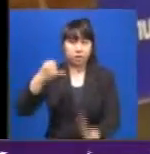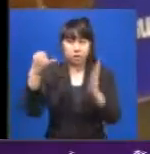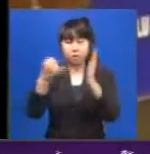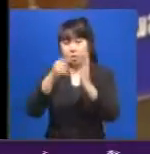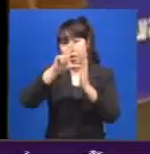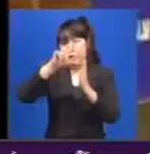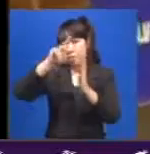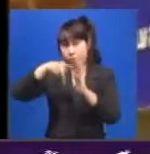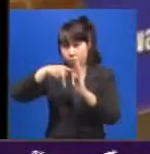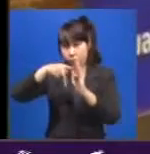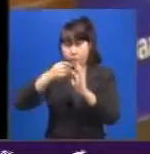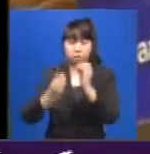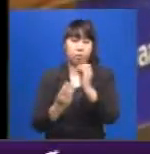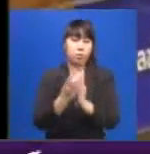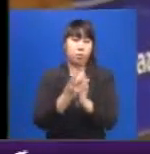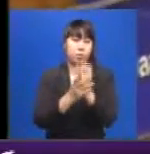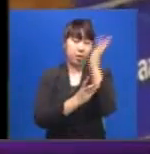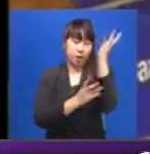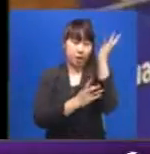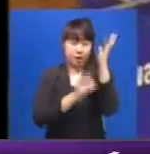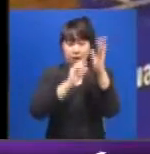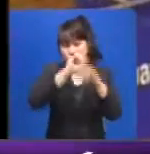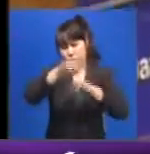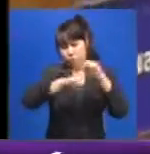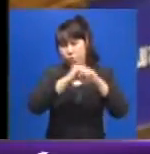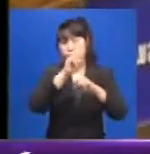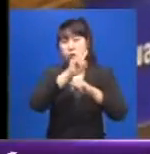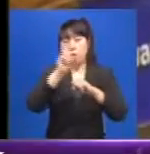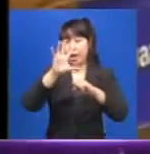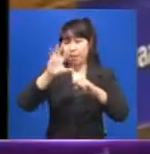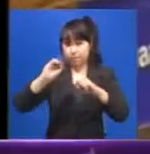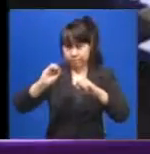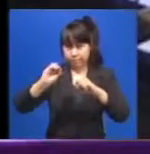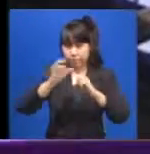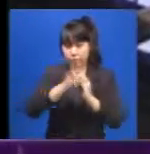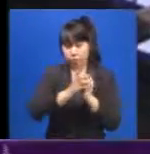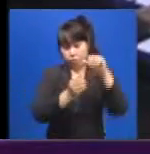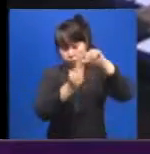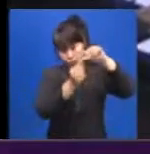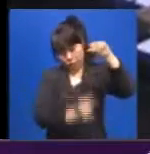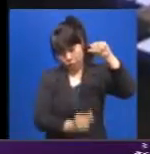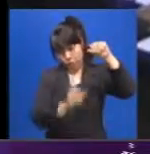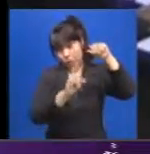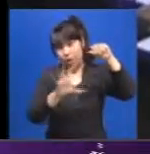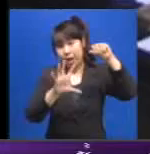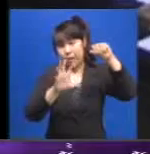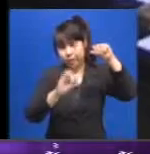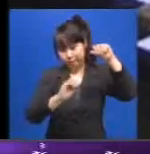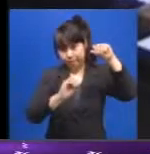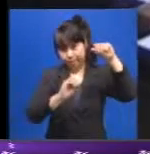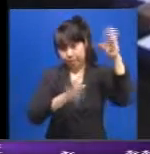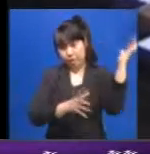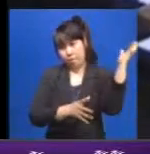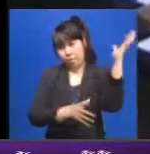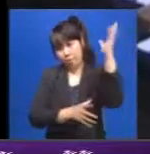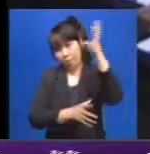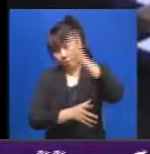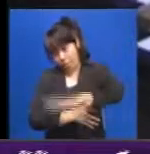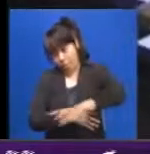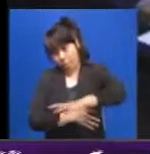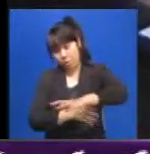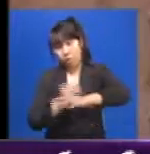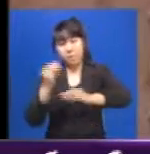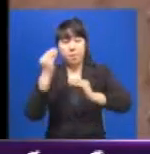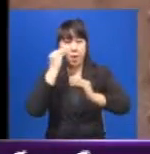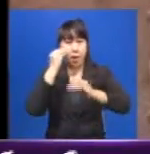ลำพูนก็ทำให้ต้นไม้ที่มีอายุกว่า250ปีสูงกว่า 150เมตหักโค่นลงมาทับบ้านของชาวบ้านใน